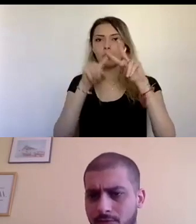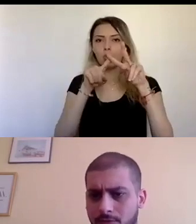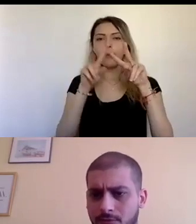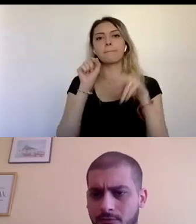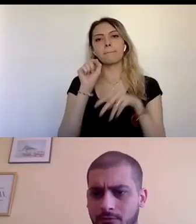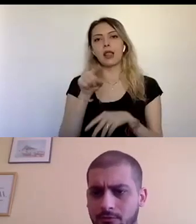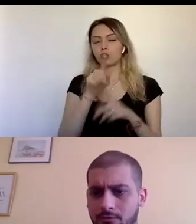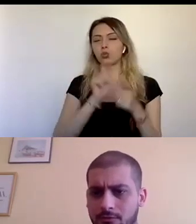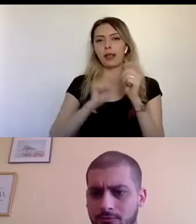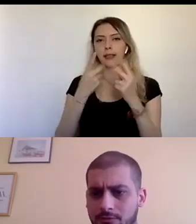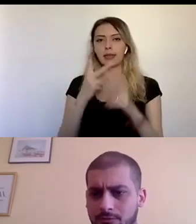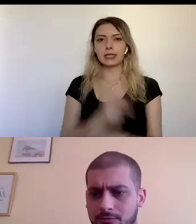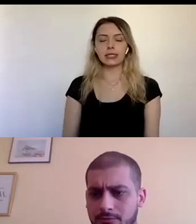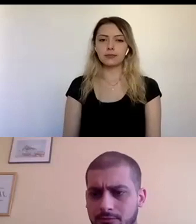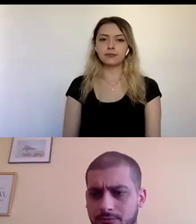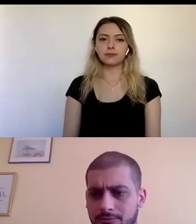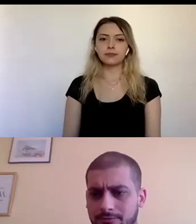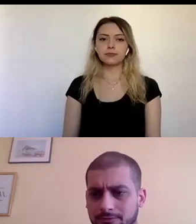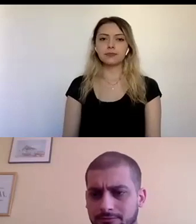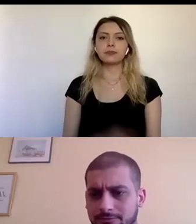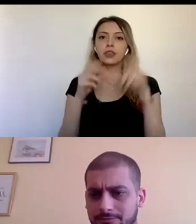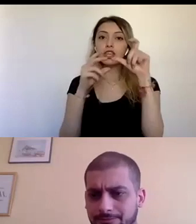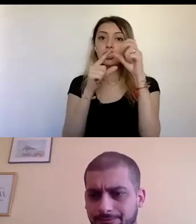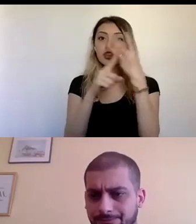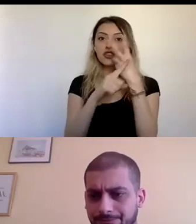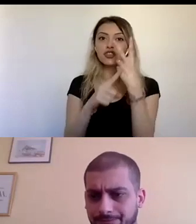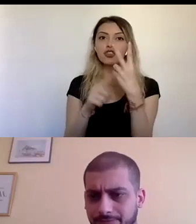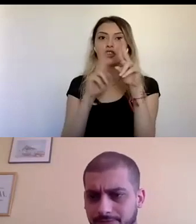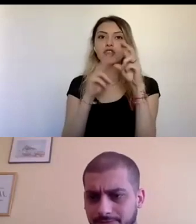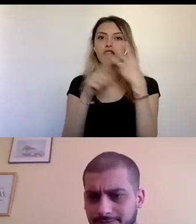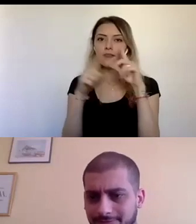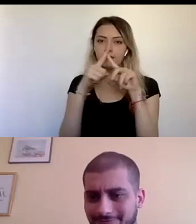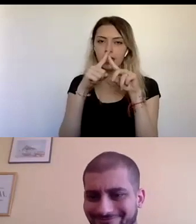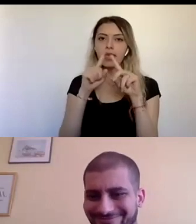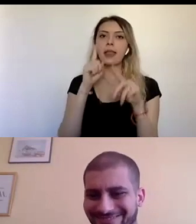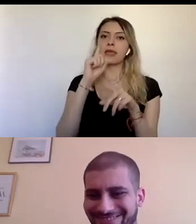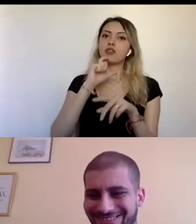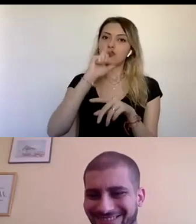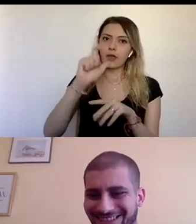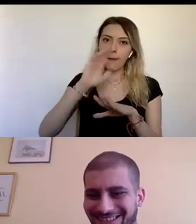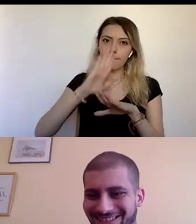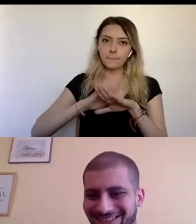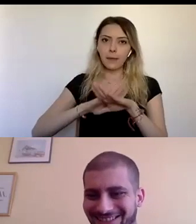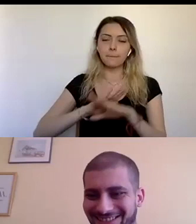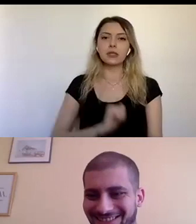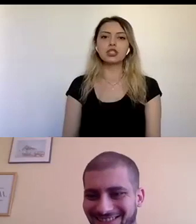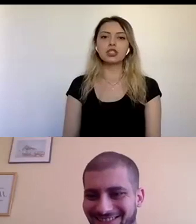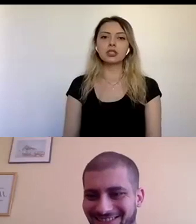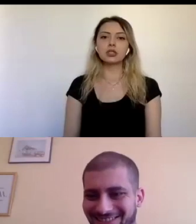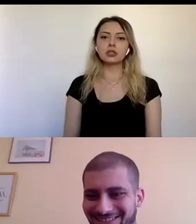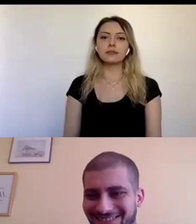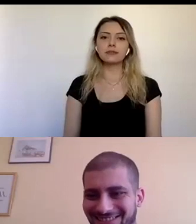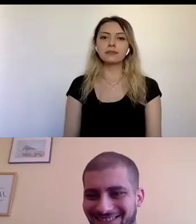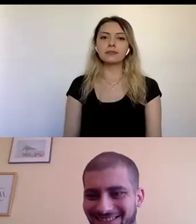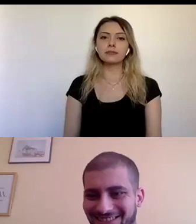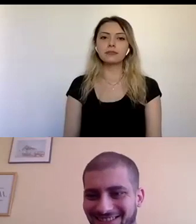Bir de Şevket Uyanık'ın yine chat üzerinden cevapladığı bir soru var katılımcımızın. Ama yine bunu Tor'la ilgili dillendirelim.